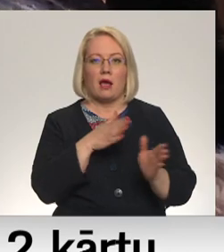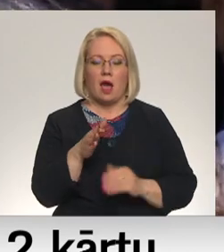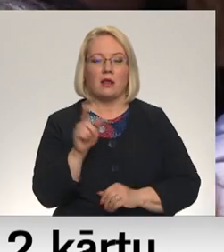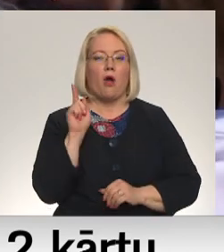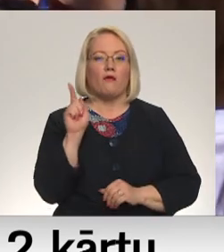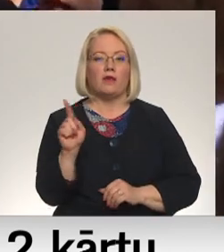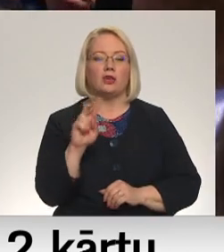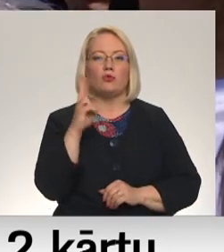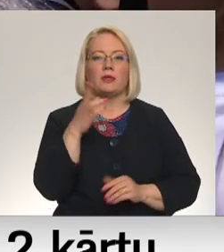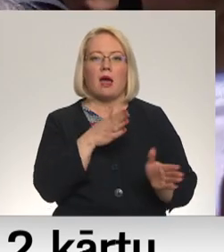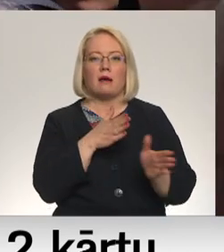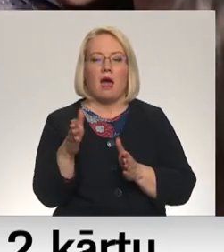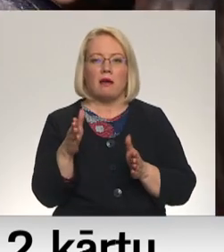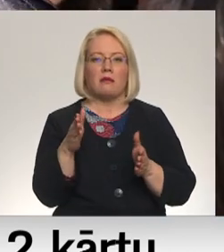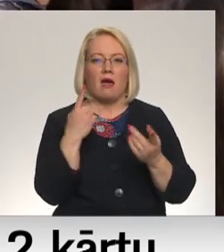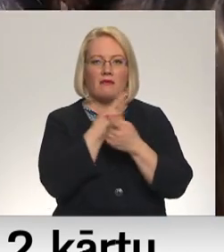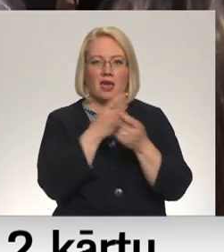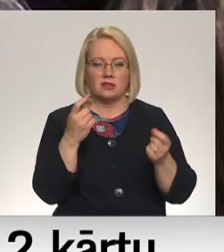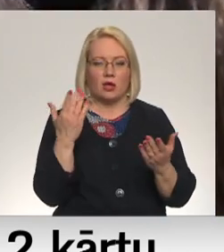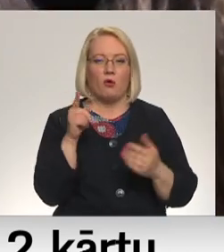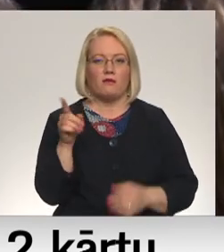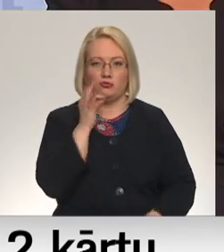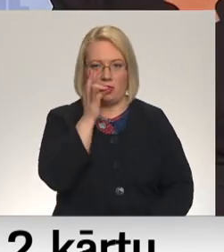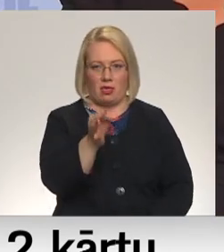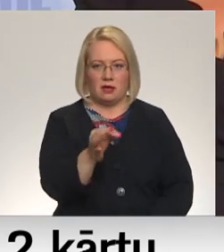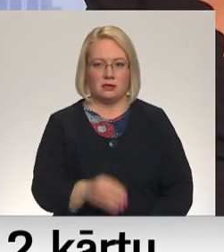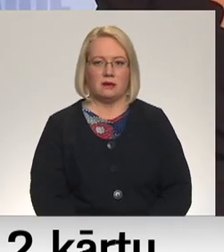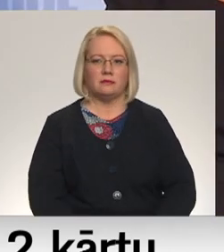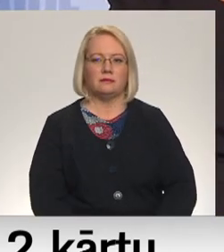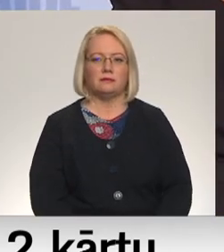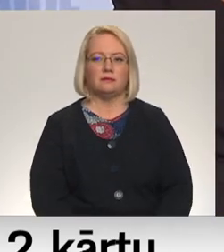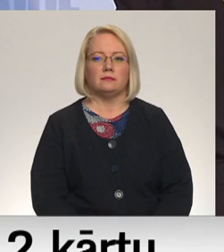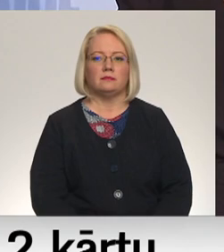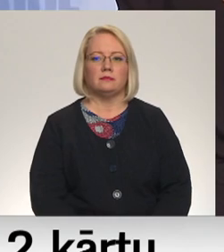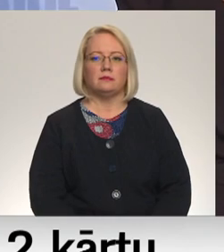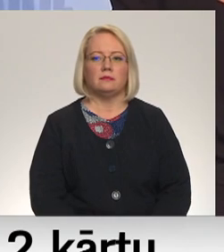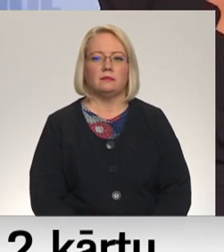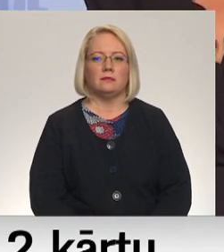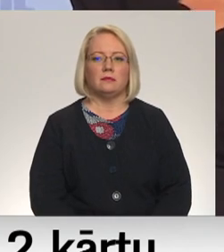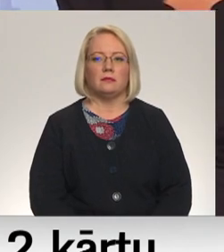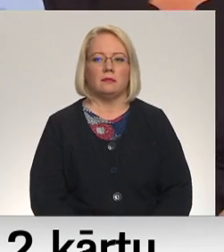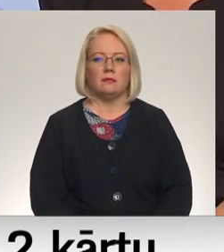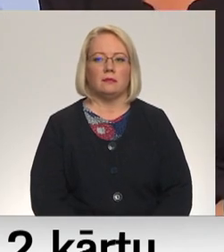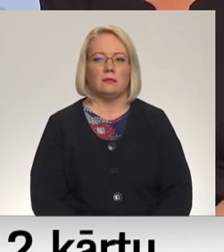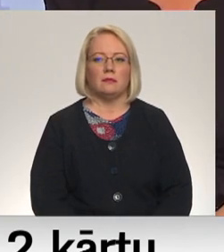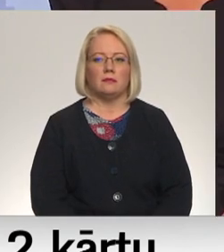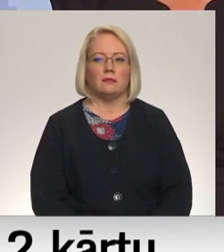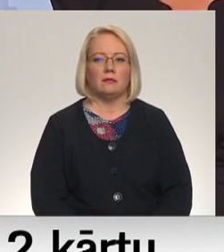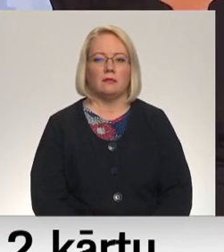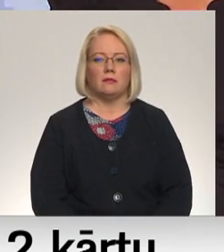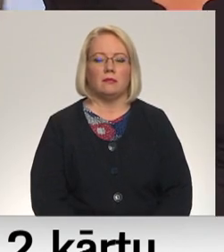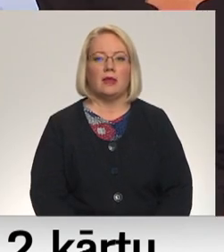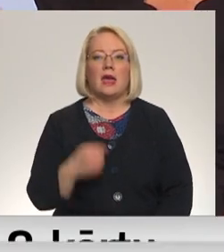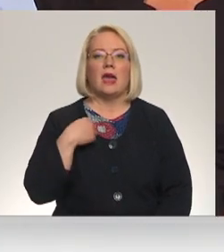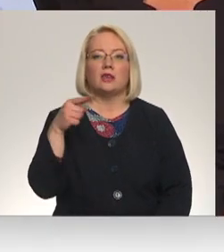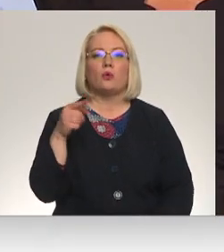otro kārtu ir ļoti, ļoti skaidrs. Lūk, ko viņš teica. Alors, je recommence à cet endroit du film. Es